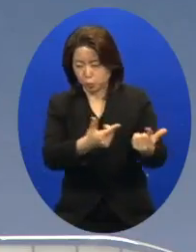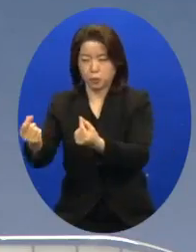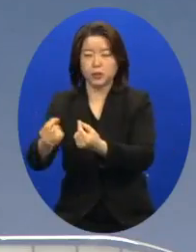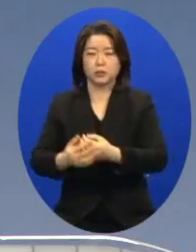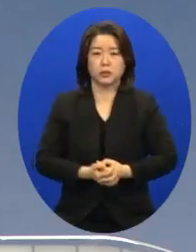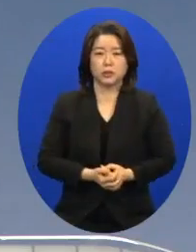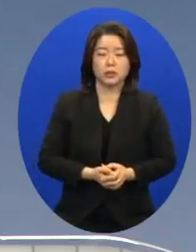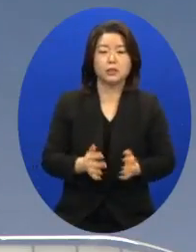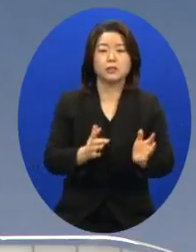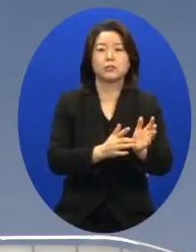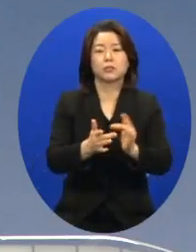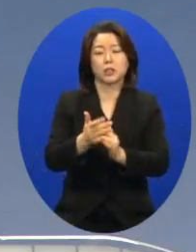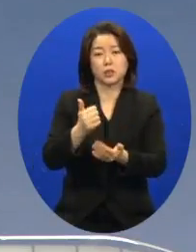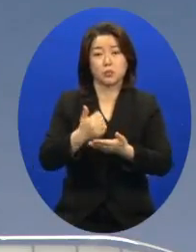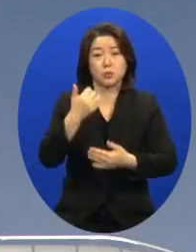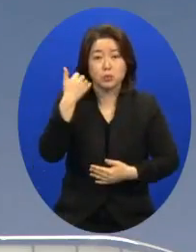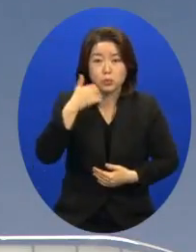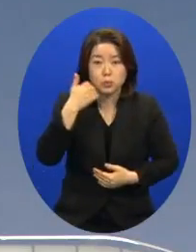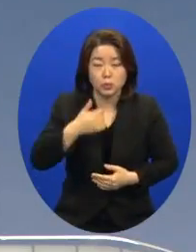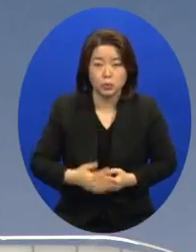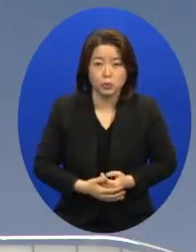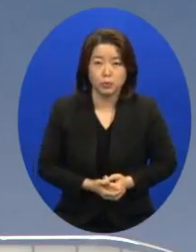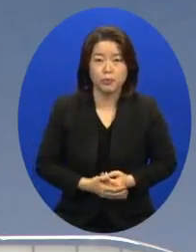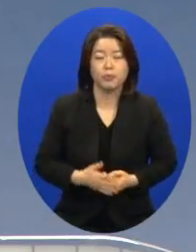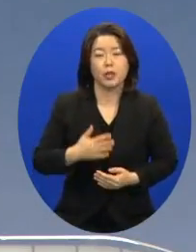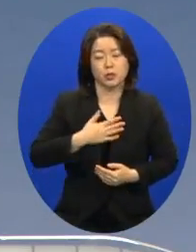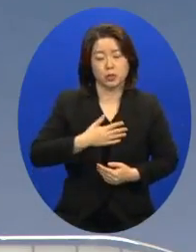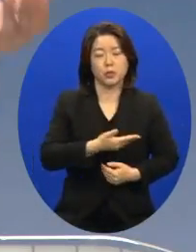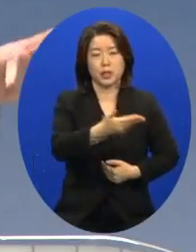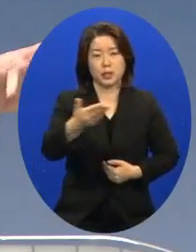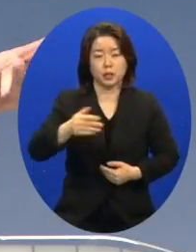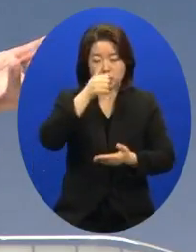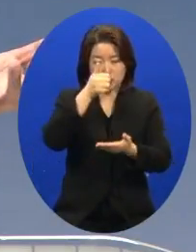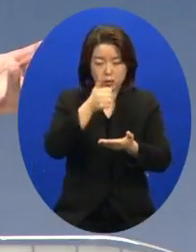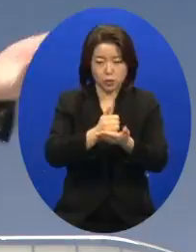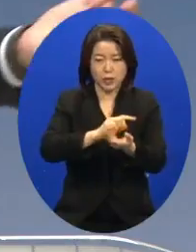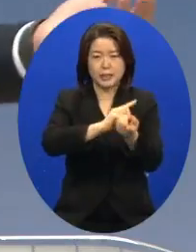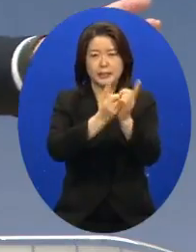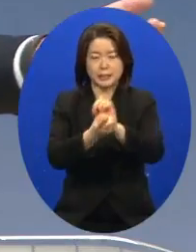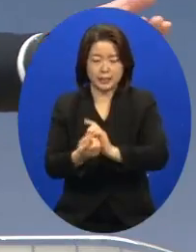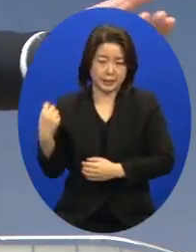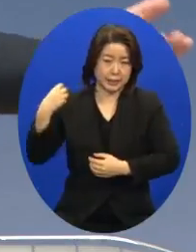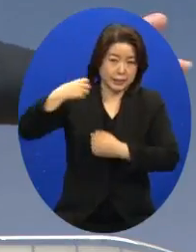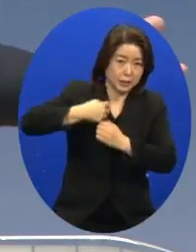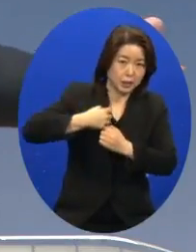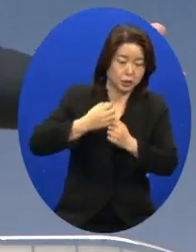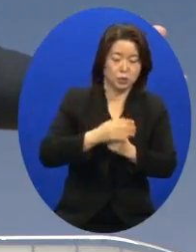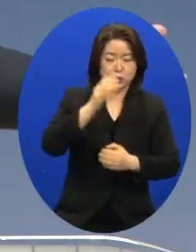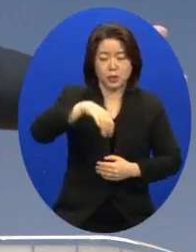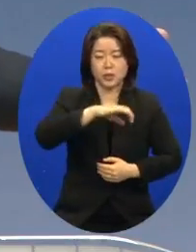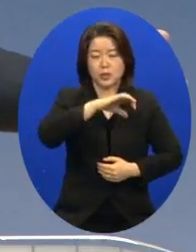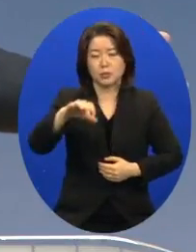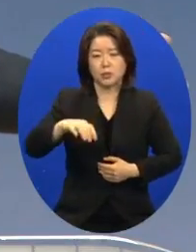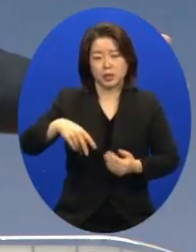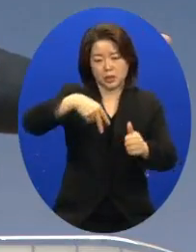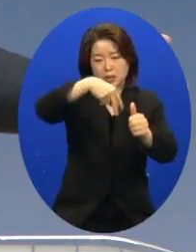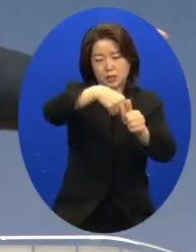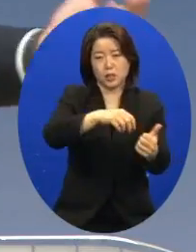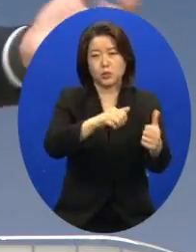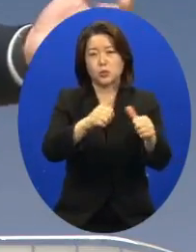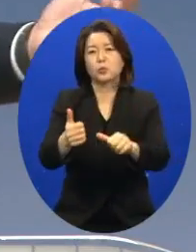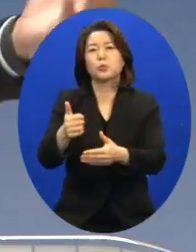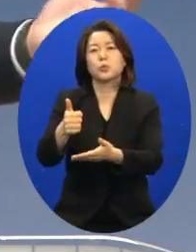예수님이 누구십니까 저와 여러분의 죄를 지시고 십자가에 달려 죽으신 분이십니다